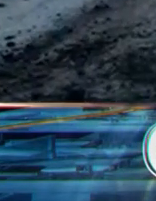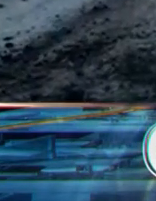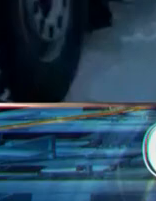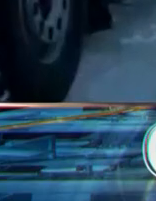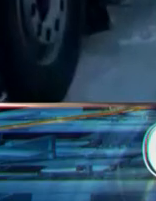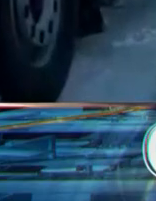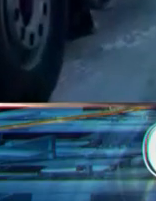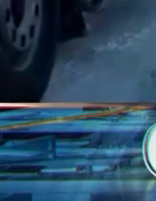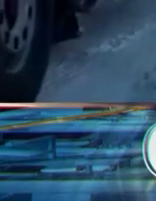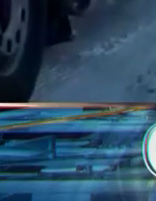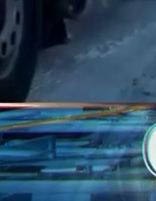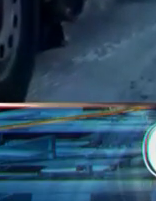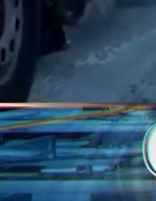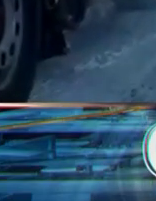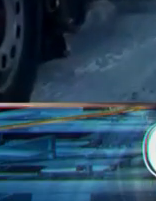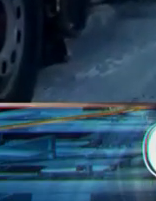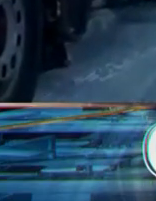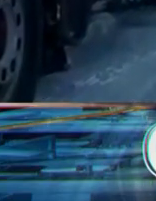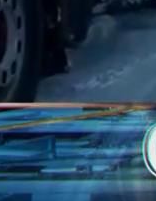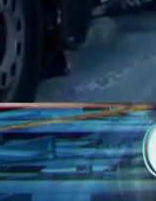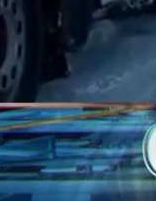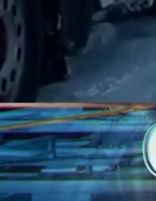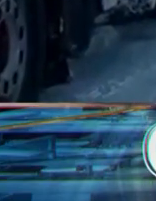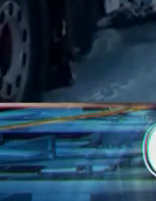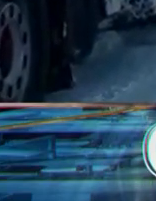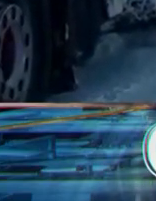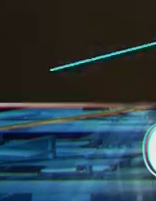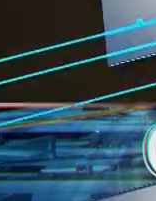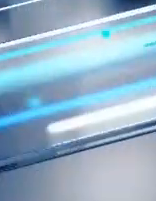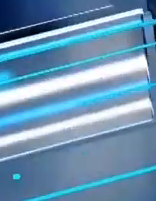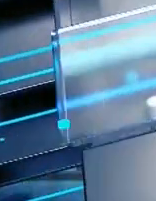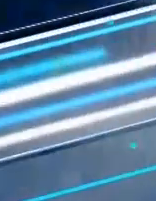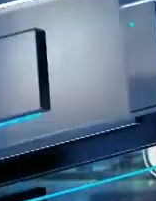прогнозируют снижение температуры до -28.